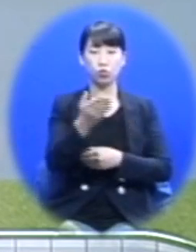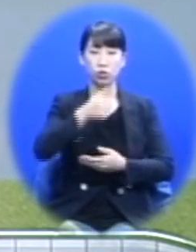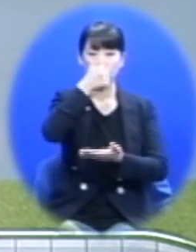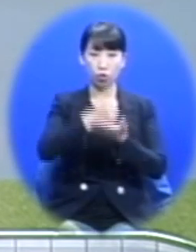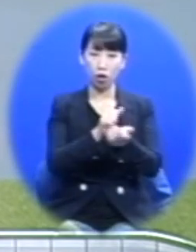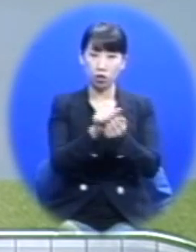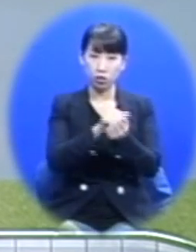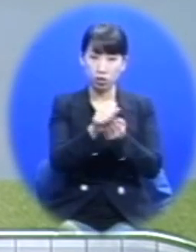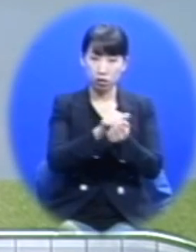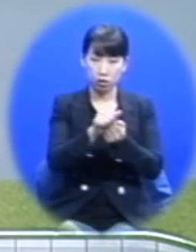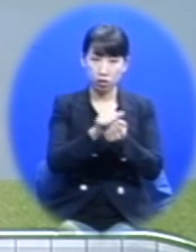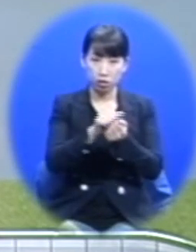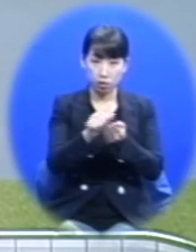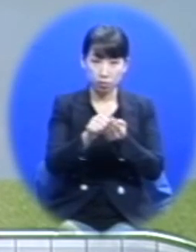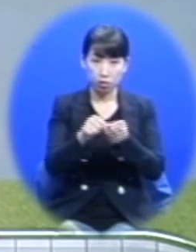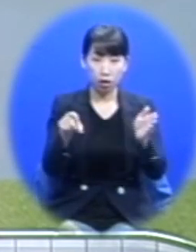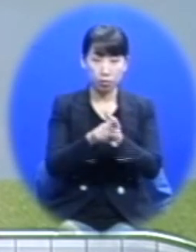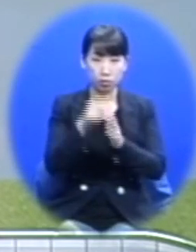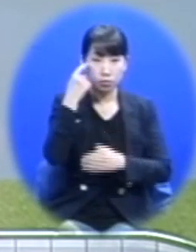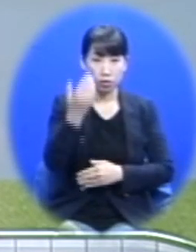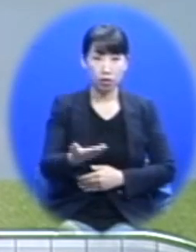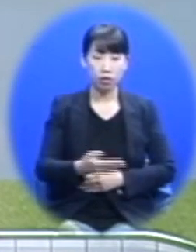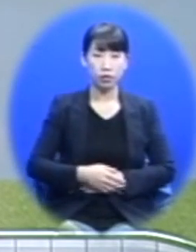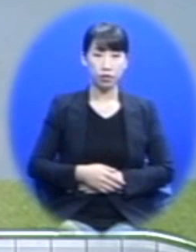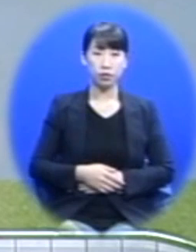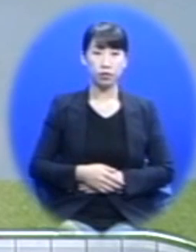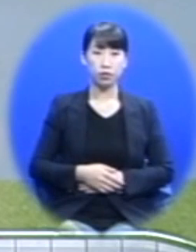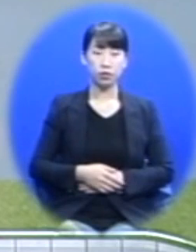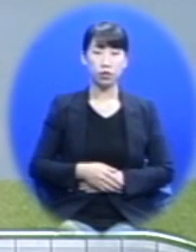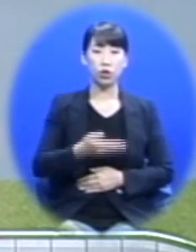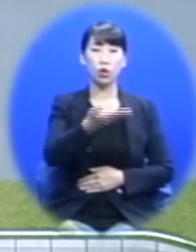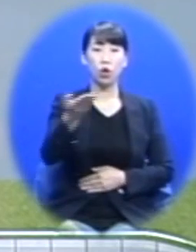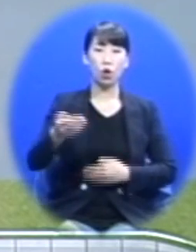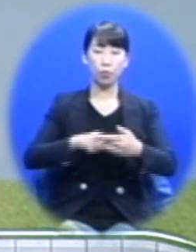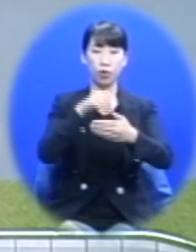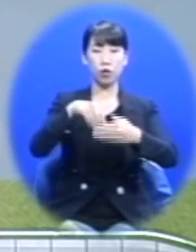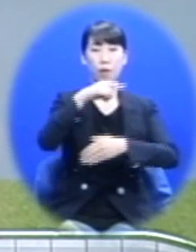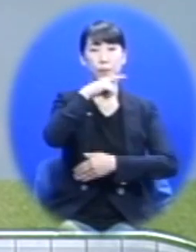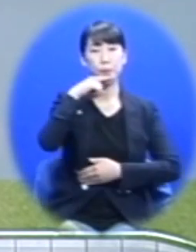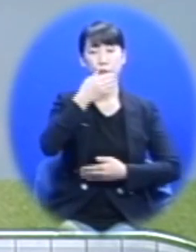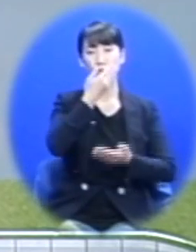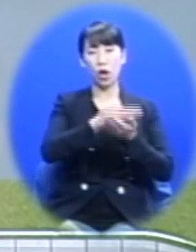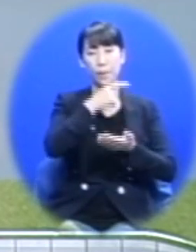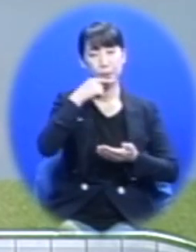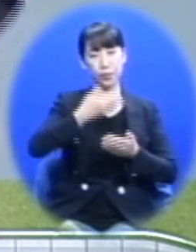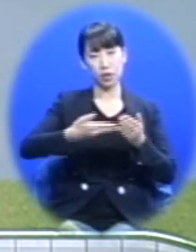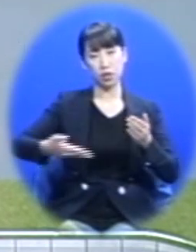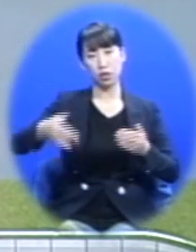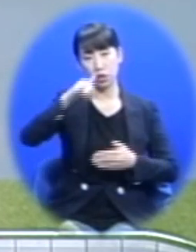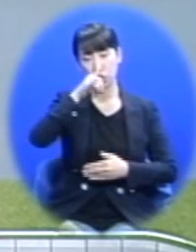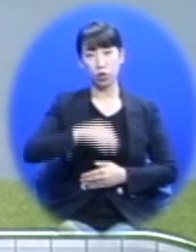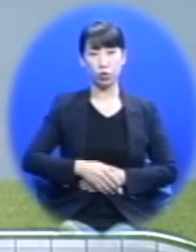받았다는 사실에 대해서 믿으십니까? 그러면 여러분 안에 보혈이 있다는 거예요.